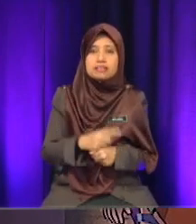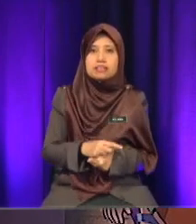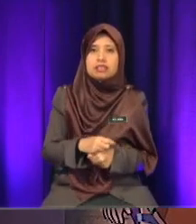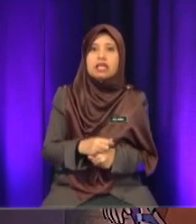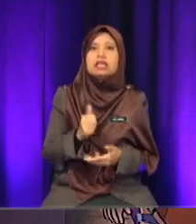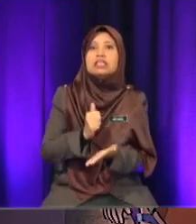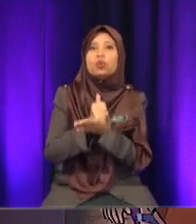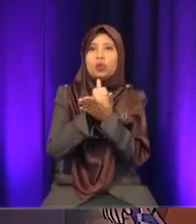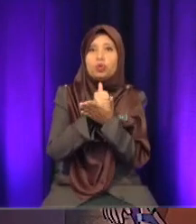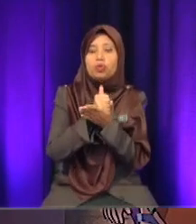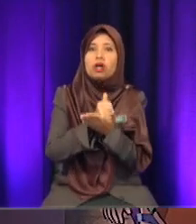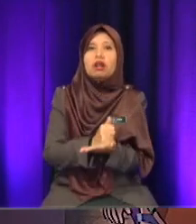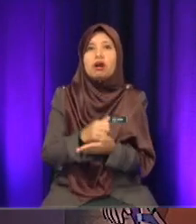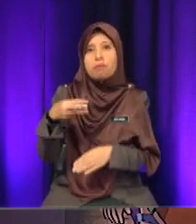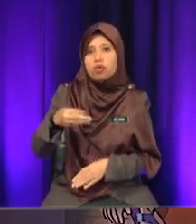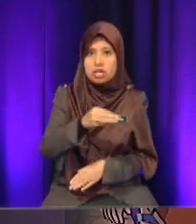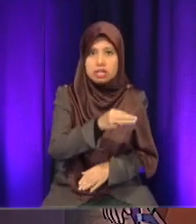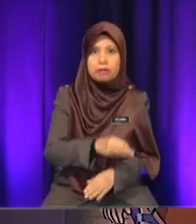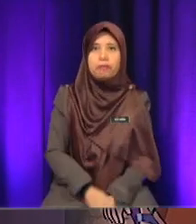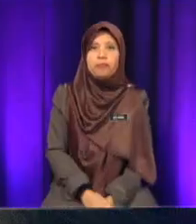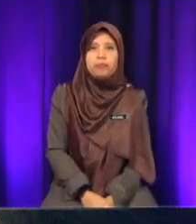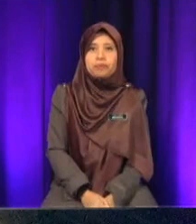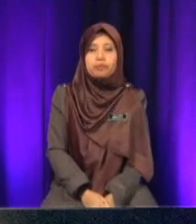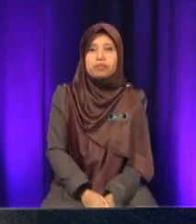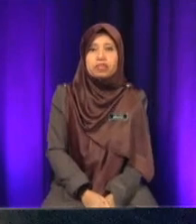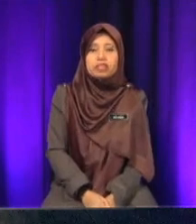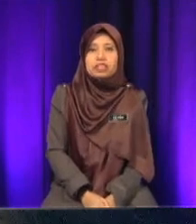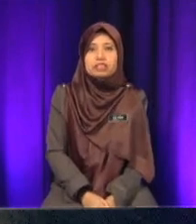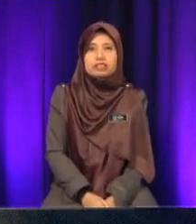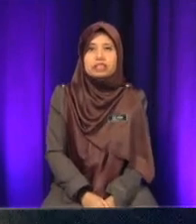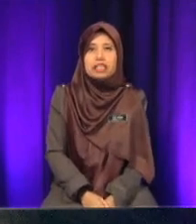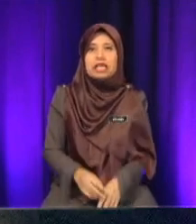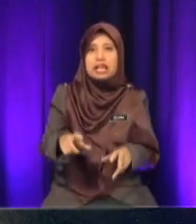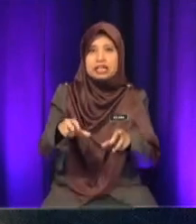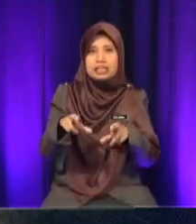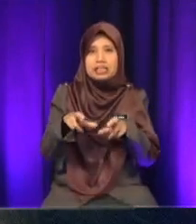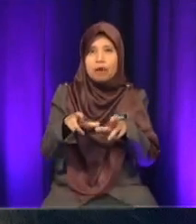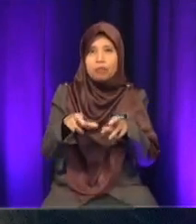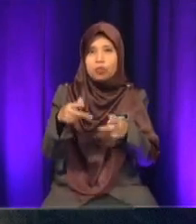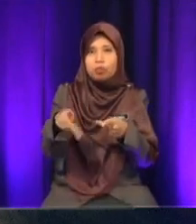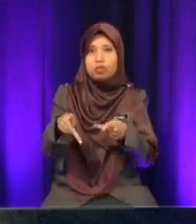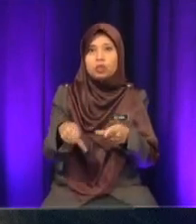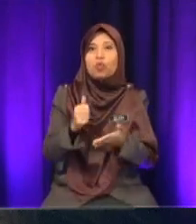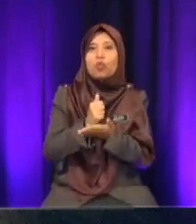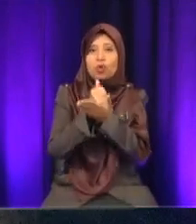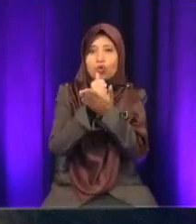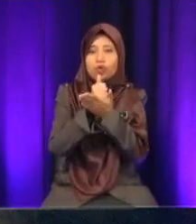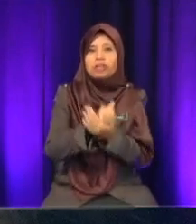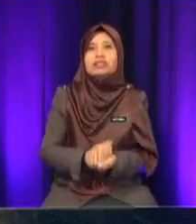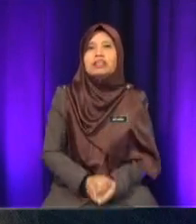Mulia Sungguh hati kawan-kawan itu pun datang tolong potong jaring itu semua